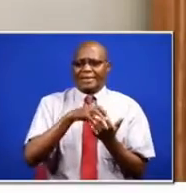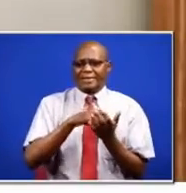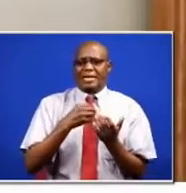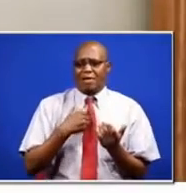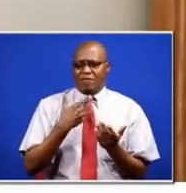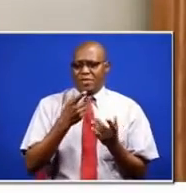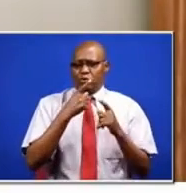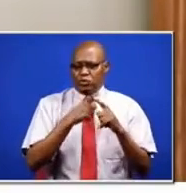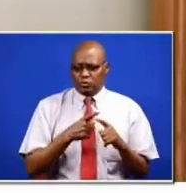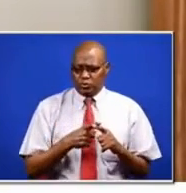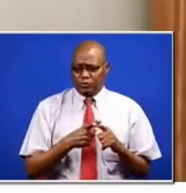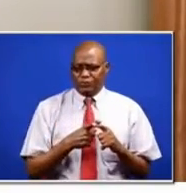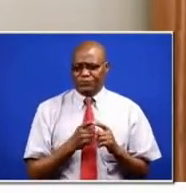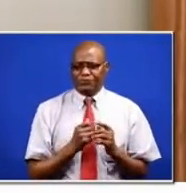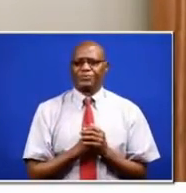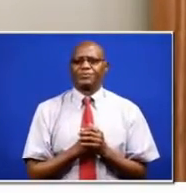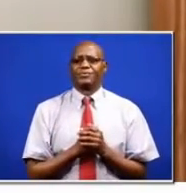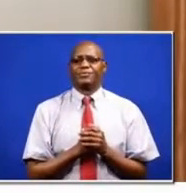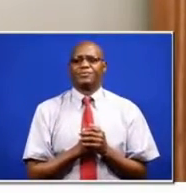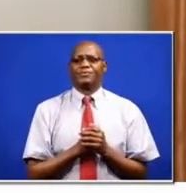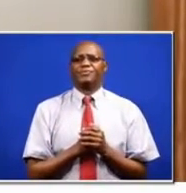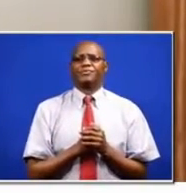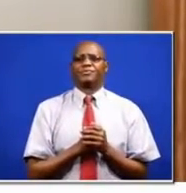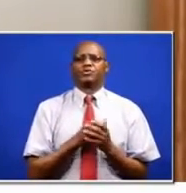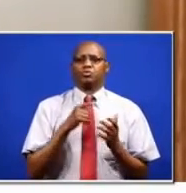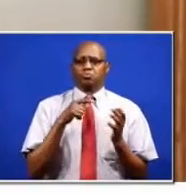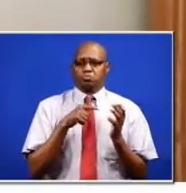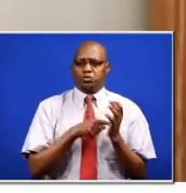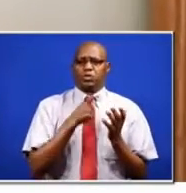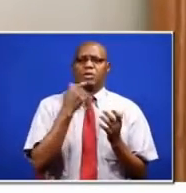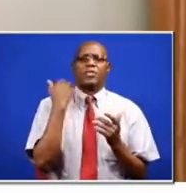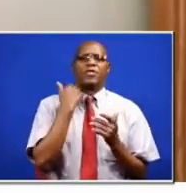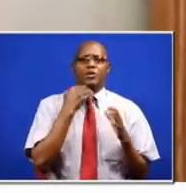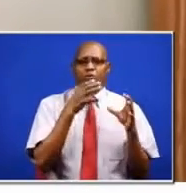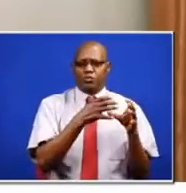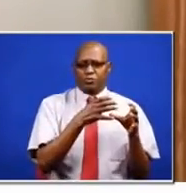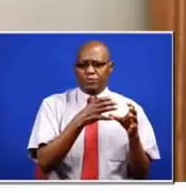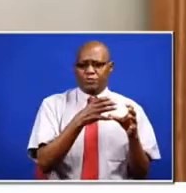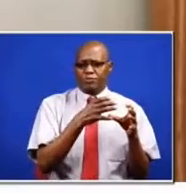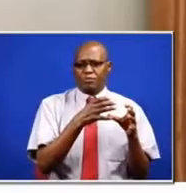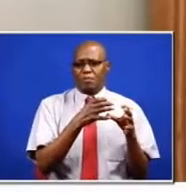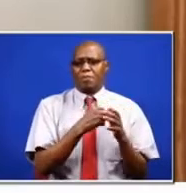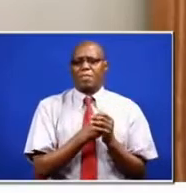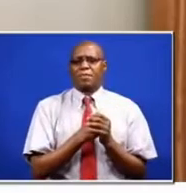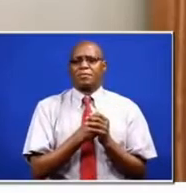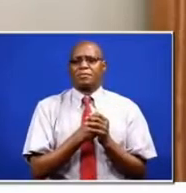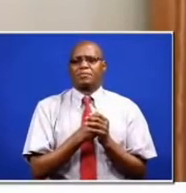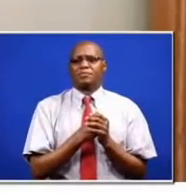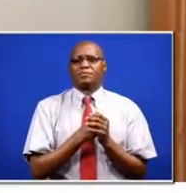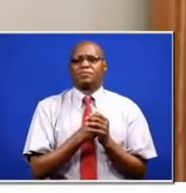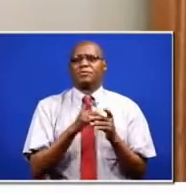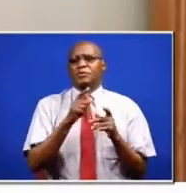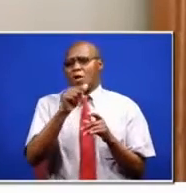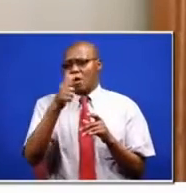108 total cases ambayo inahusika na hawa wahuni, na wale